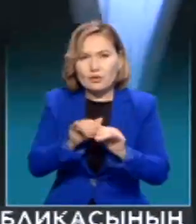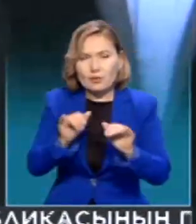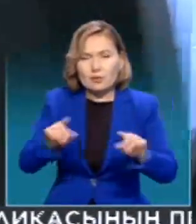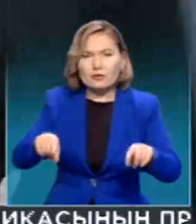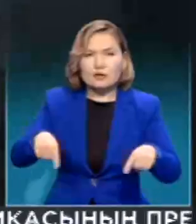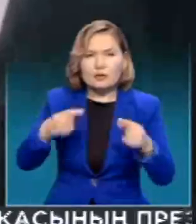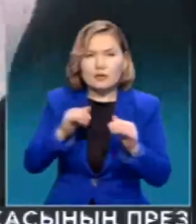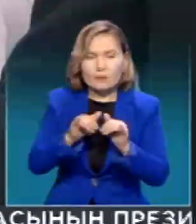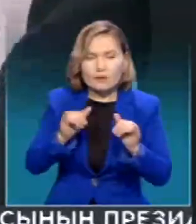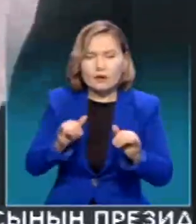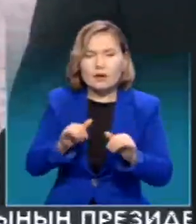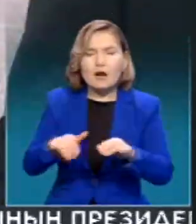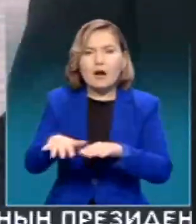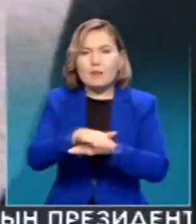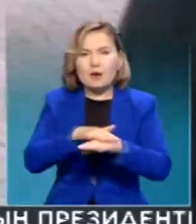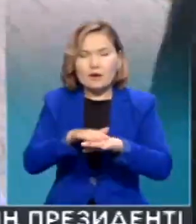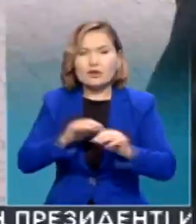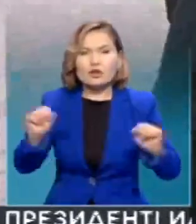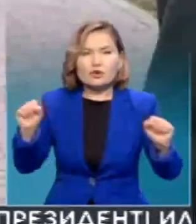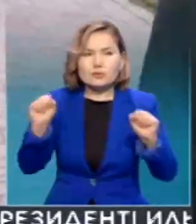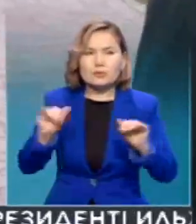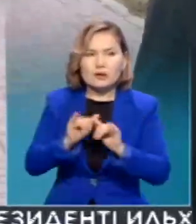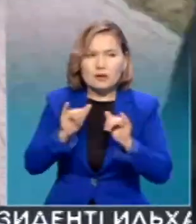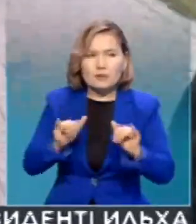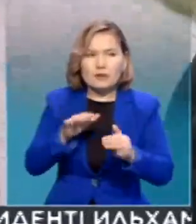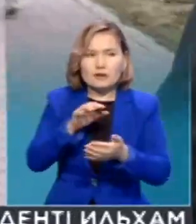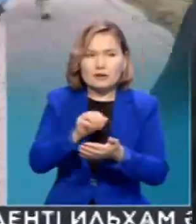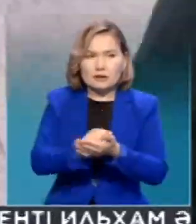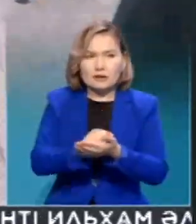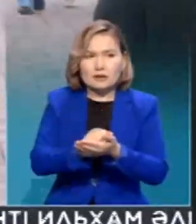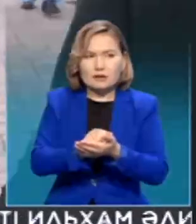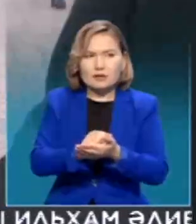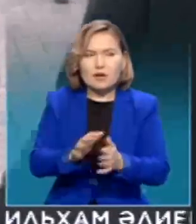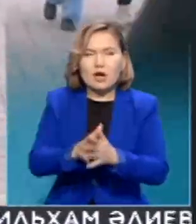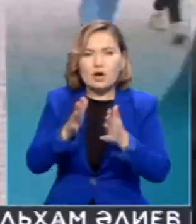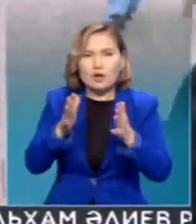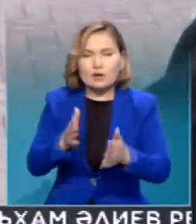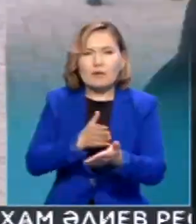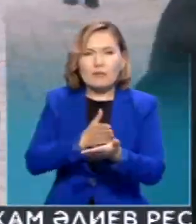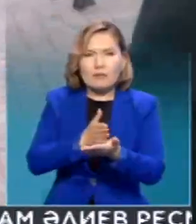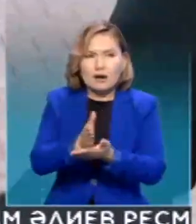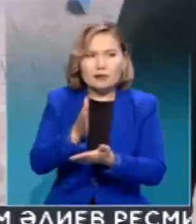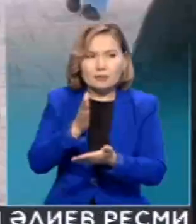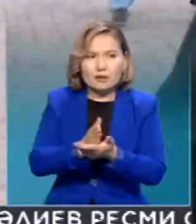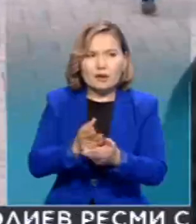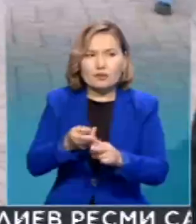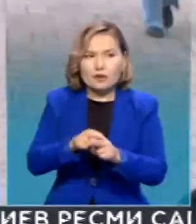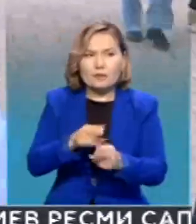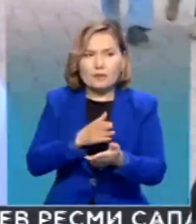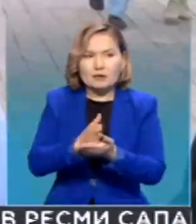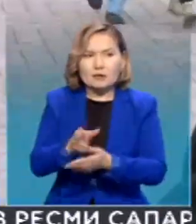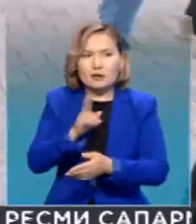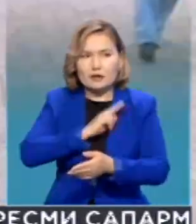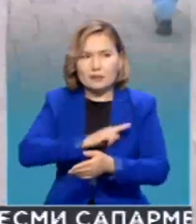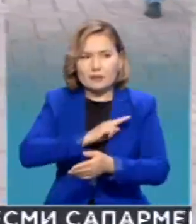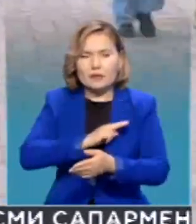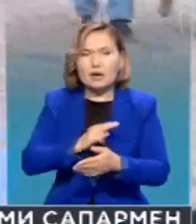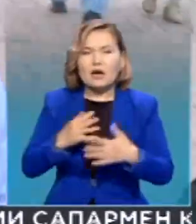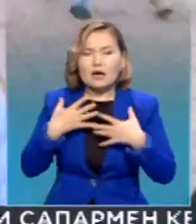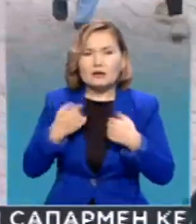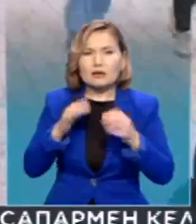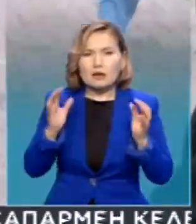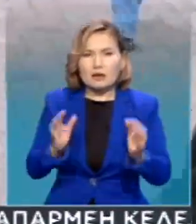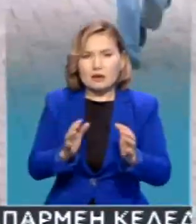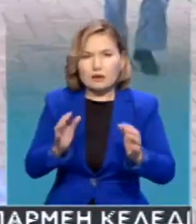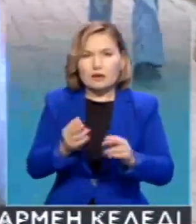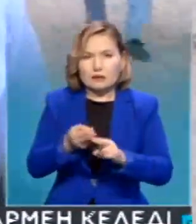қалыптастыру, бұқаралық спортты дамыту жөнінде үлкен бағыт бар. Осы бағыт бойынша саламатты өмір